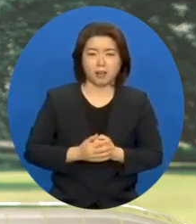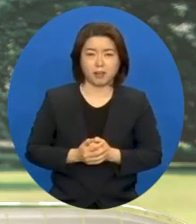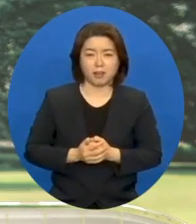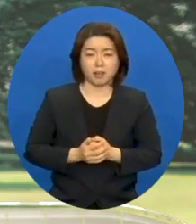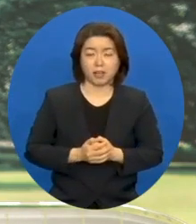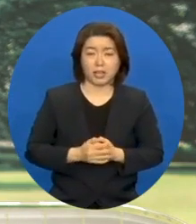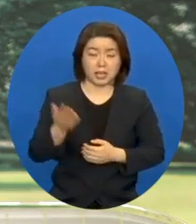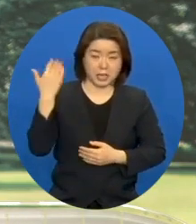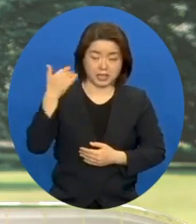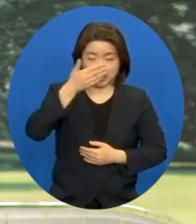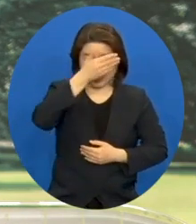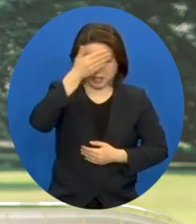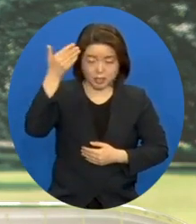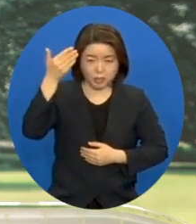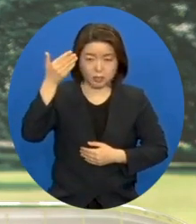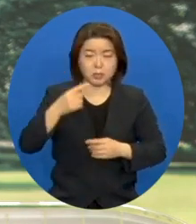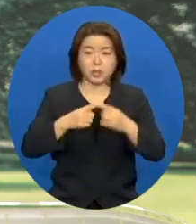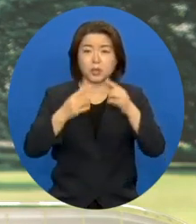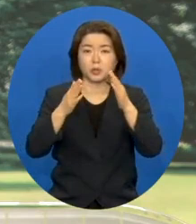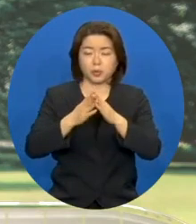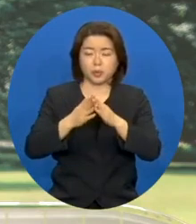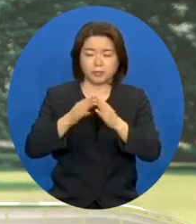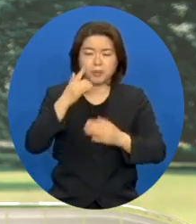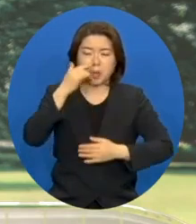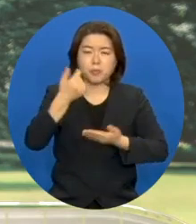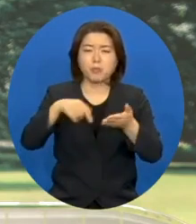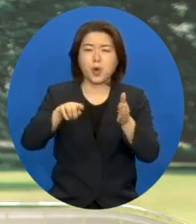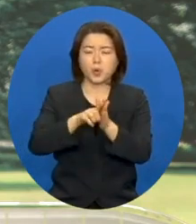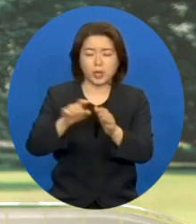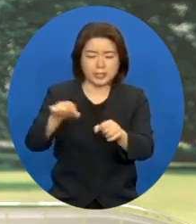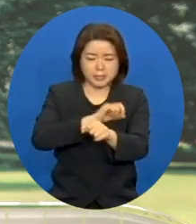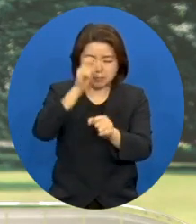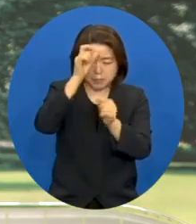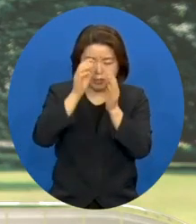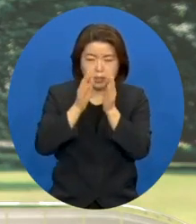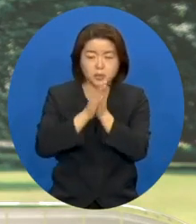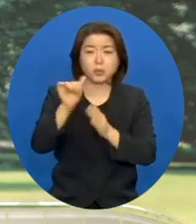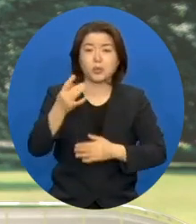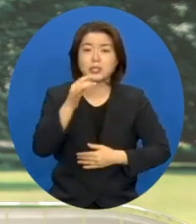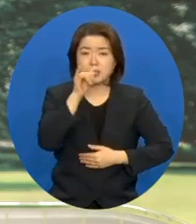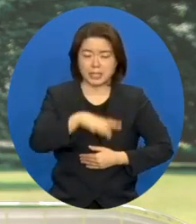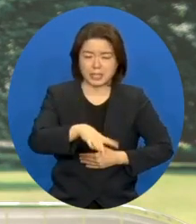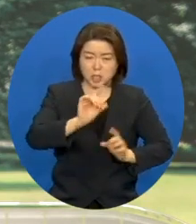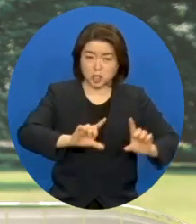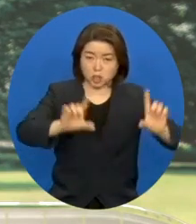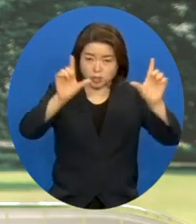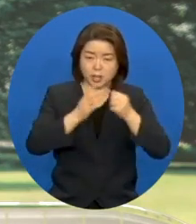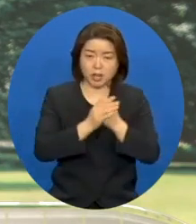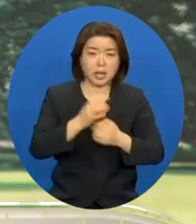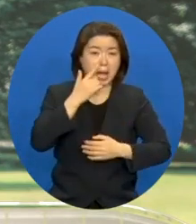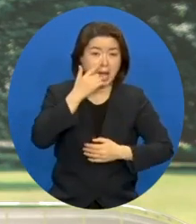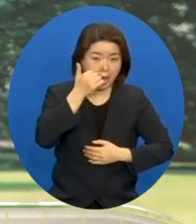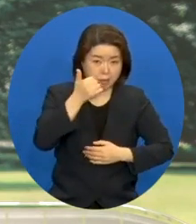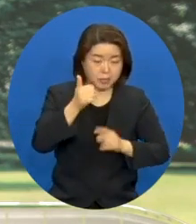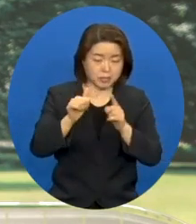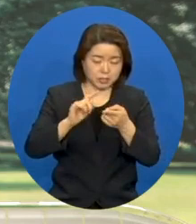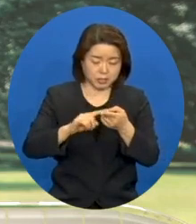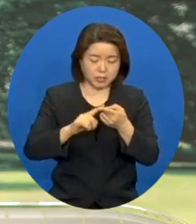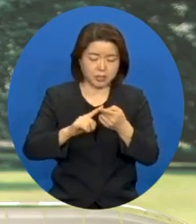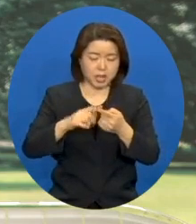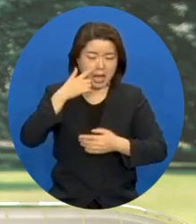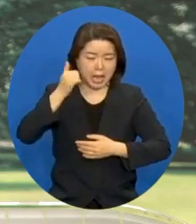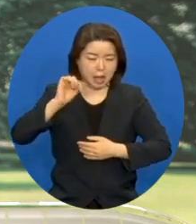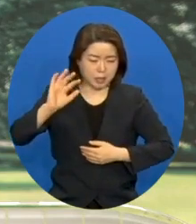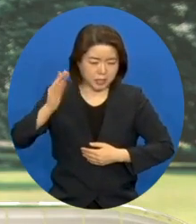젊은이 교회에서 부모를 위한 특별 새벽기도회가 시작하였는데 첫날 아버지의 아버지됨을 인정하지 않았던